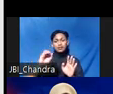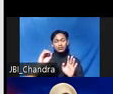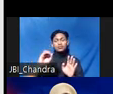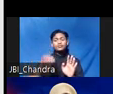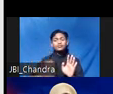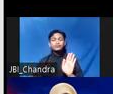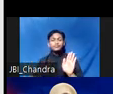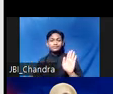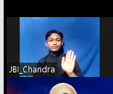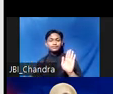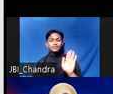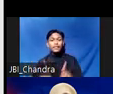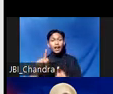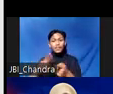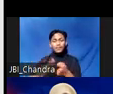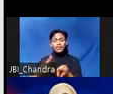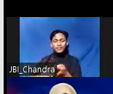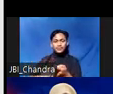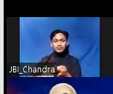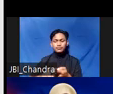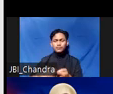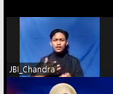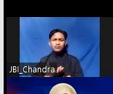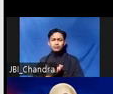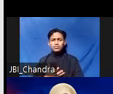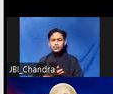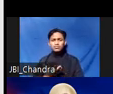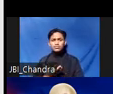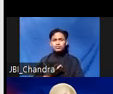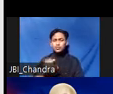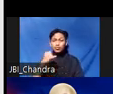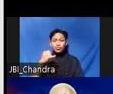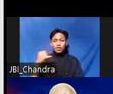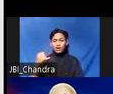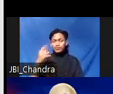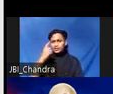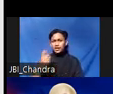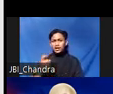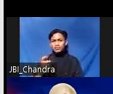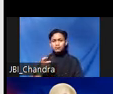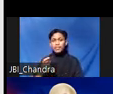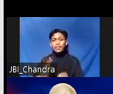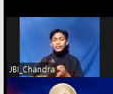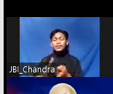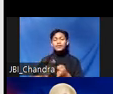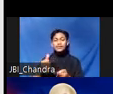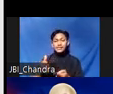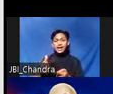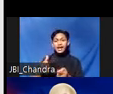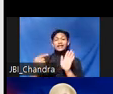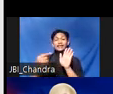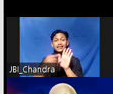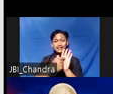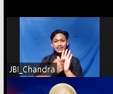tapi kalau temen-temen misalnya ragu ataupun judulnya kurang nanti teman-teman bisa Klik classic